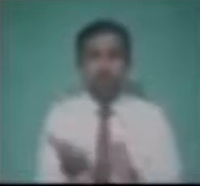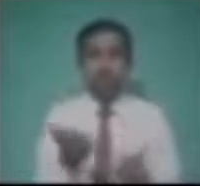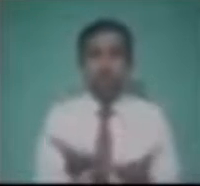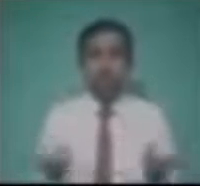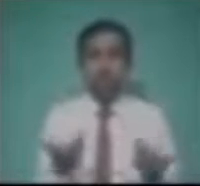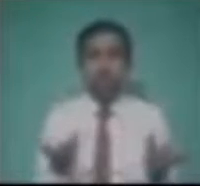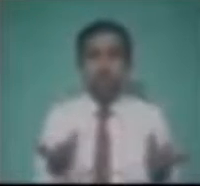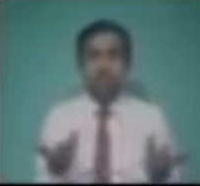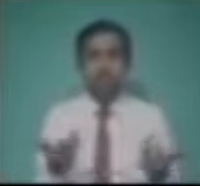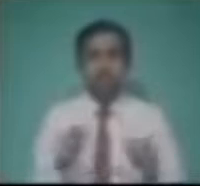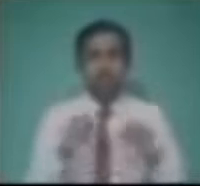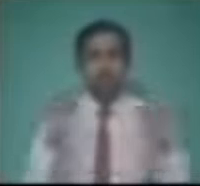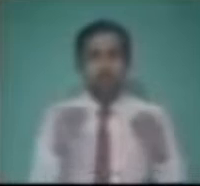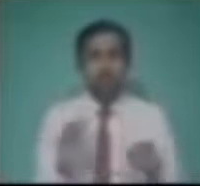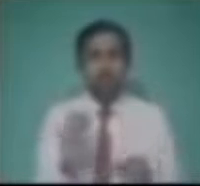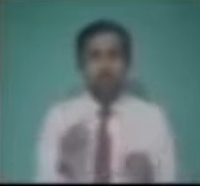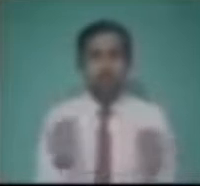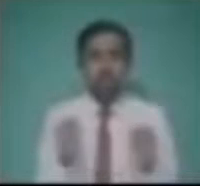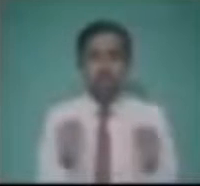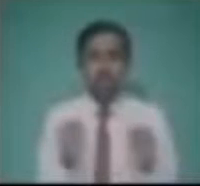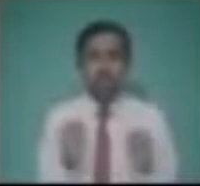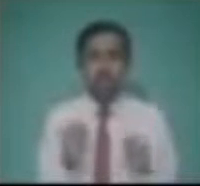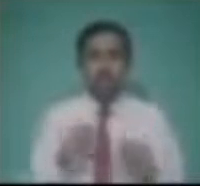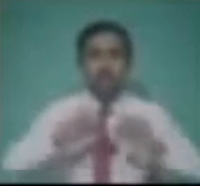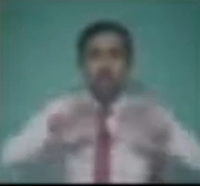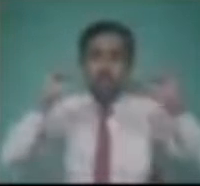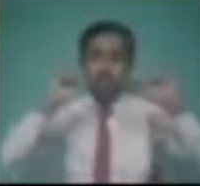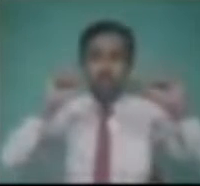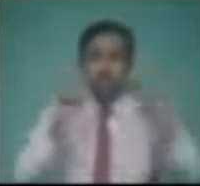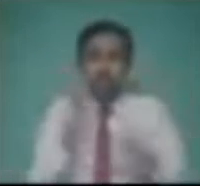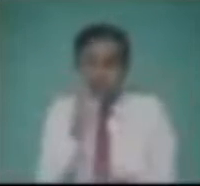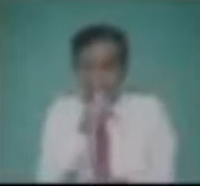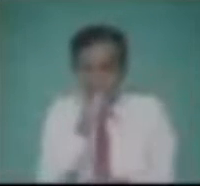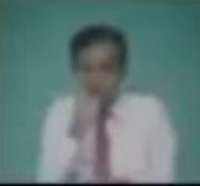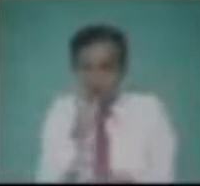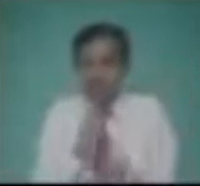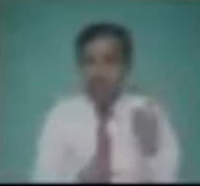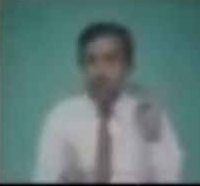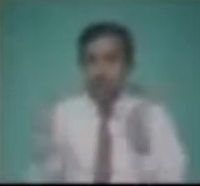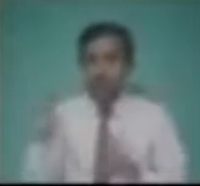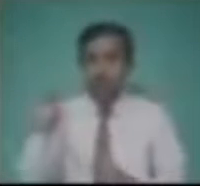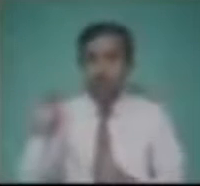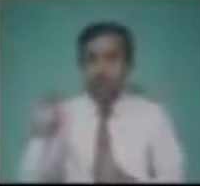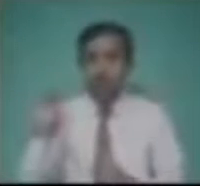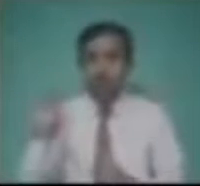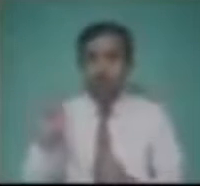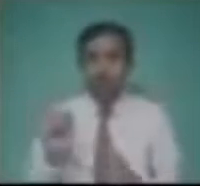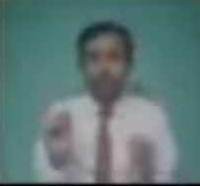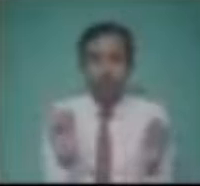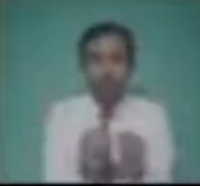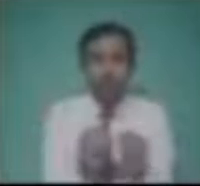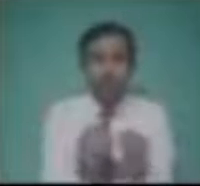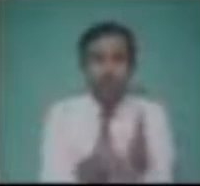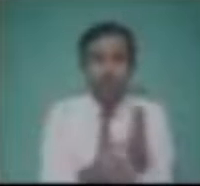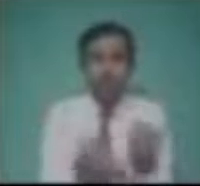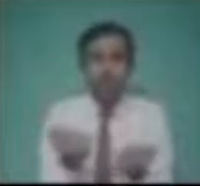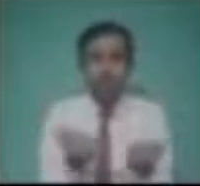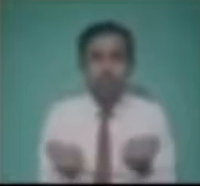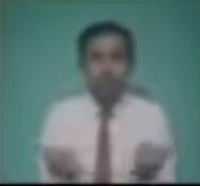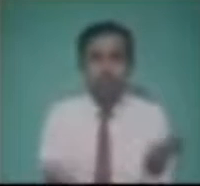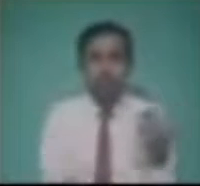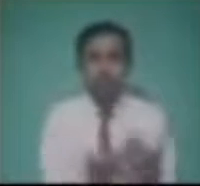බෑ. අරගලයට විතරයි බය. අරගලේ තියෙනකොට මේගොල්ලෝ හැංගිලා පිටිපස්ස දොරෙන් එළියට ගියා. කුඩා කුඩා කාර්වල ගමන්